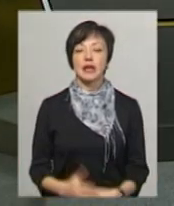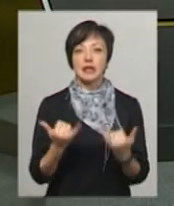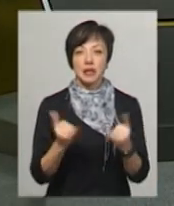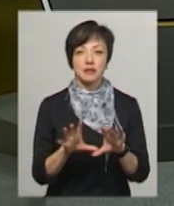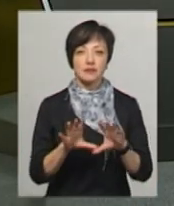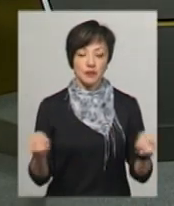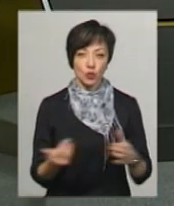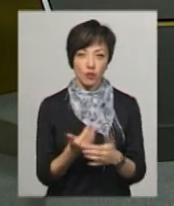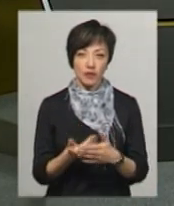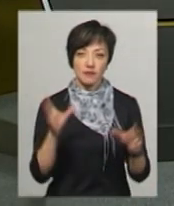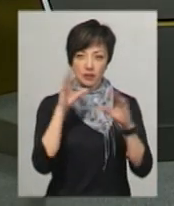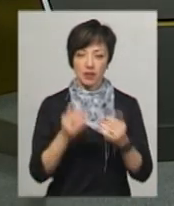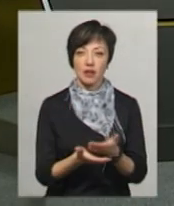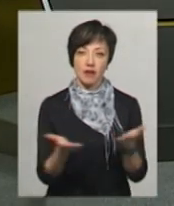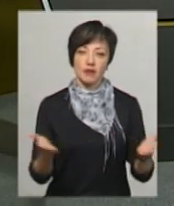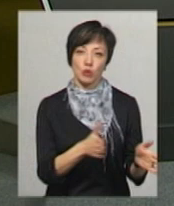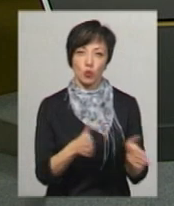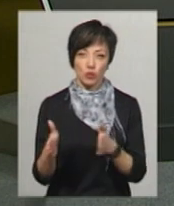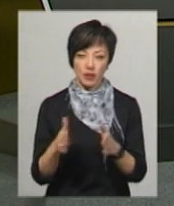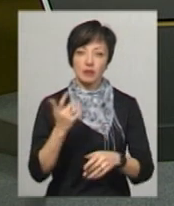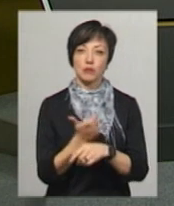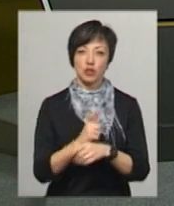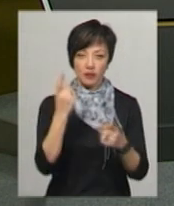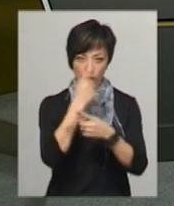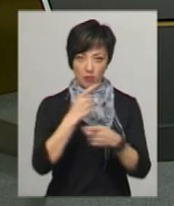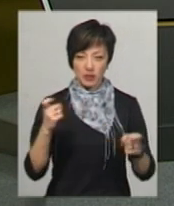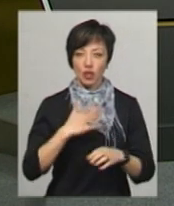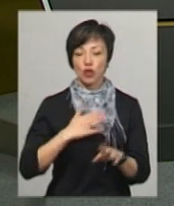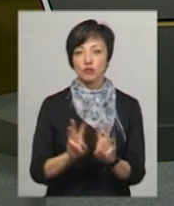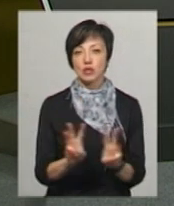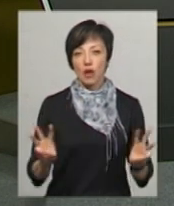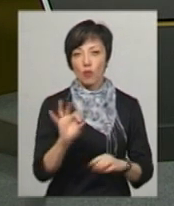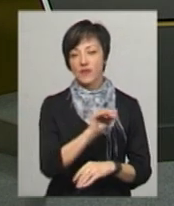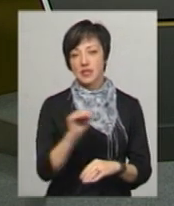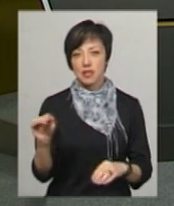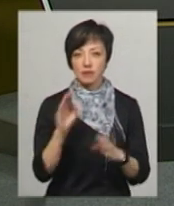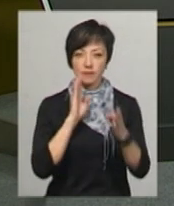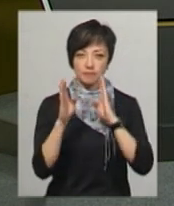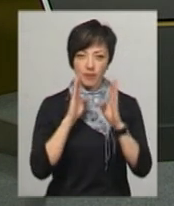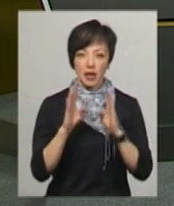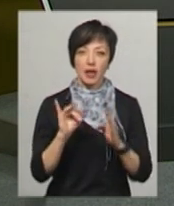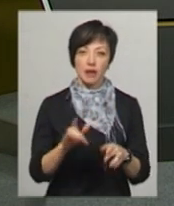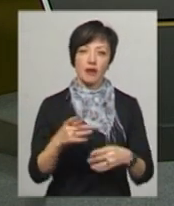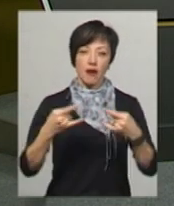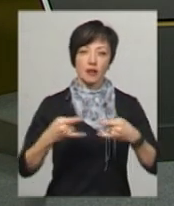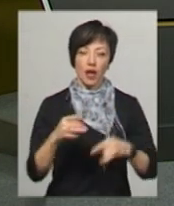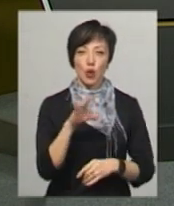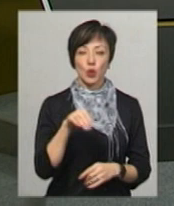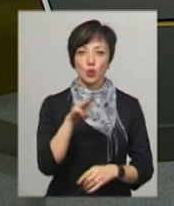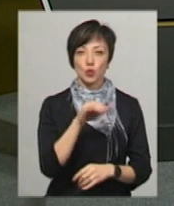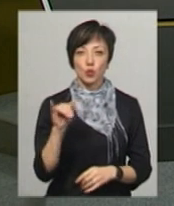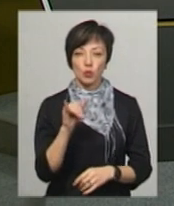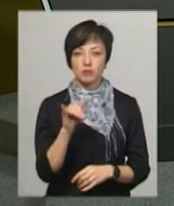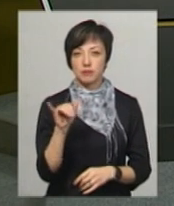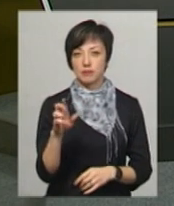Наразі це усі новини, які ми встигли для вас підготувати. Більше інформації на нашому сайті, офіційній сторінці Facebook та на каналі YouTube. Якщо